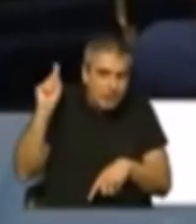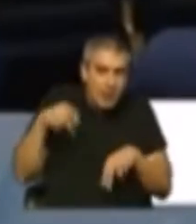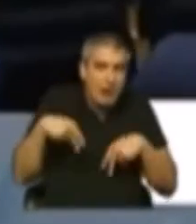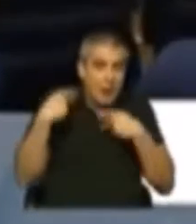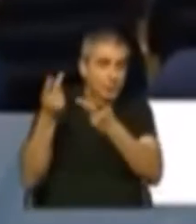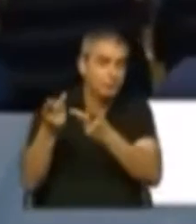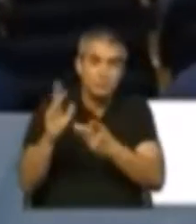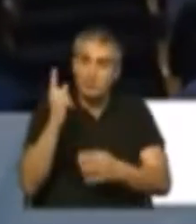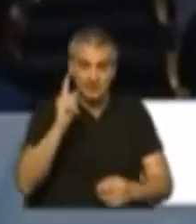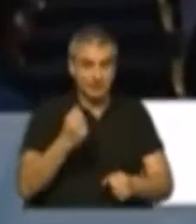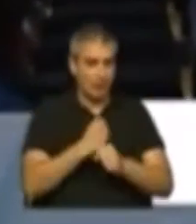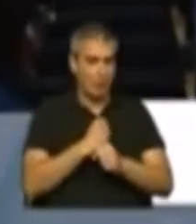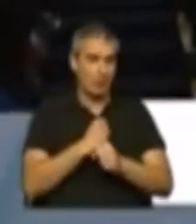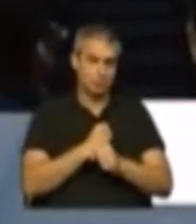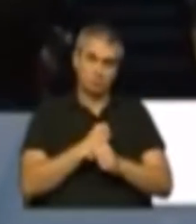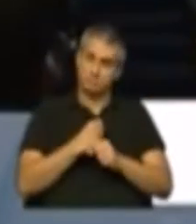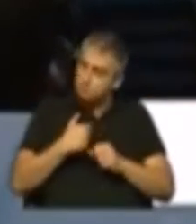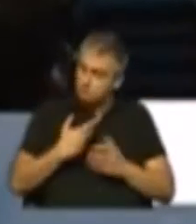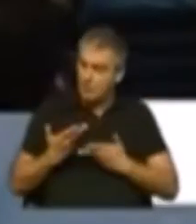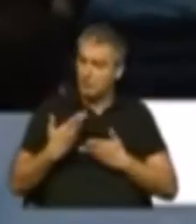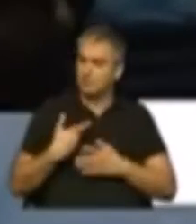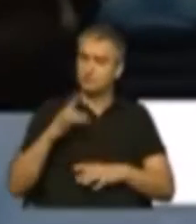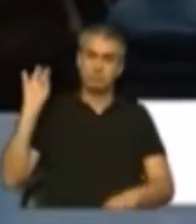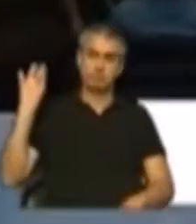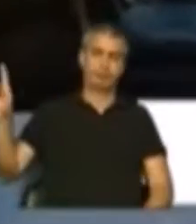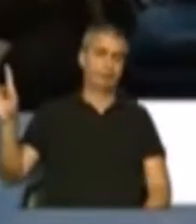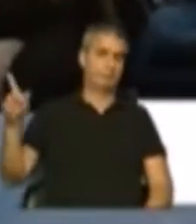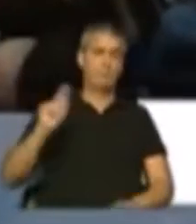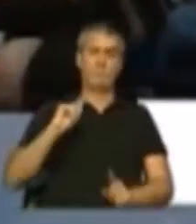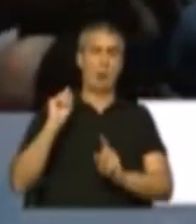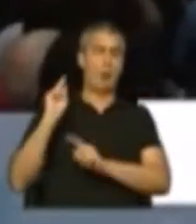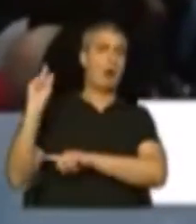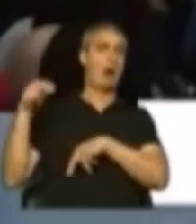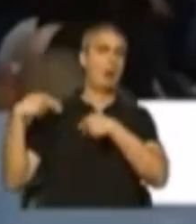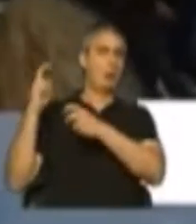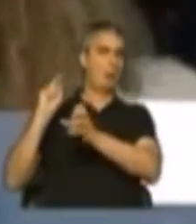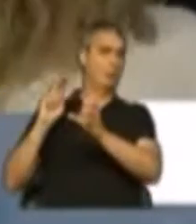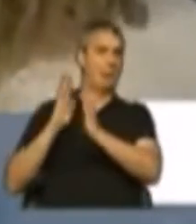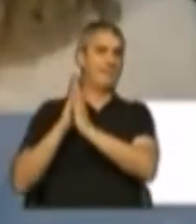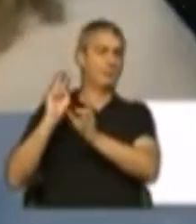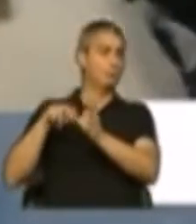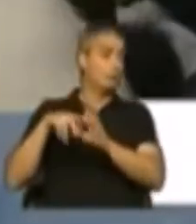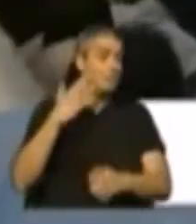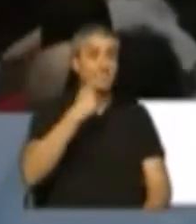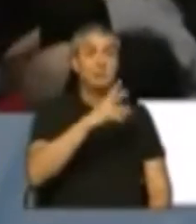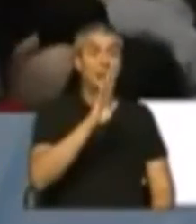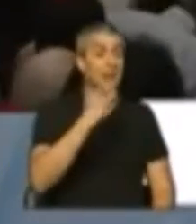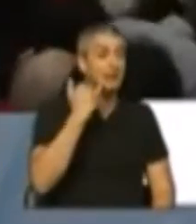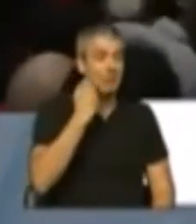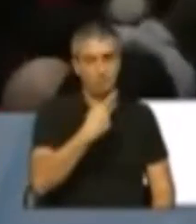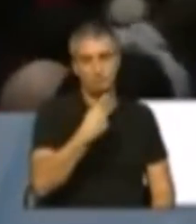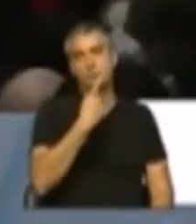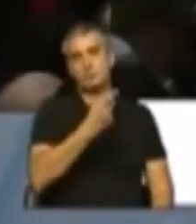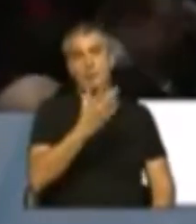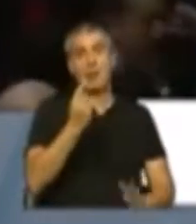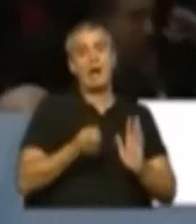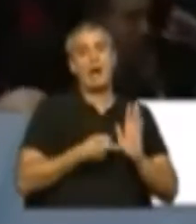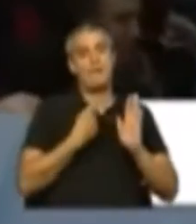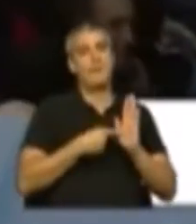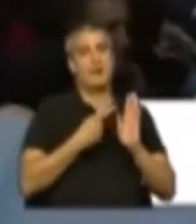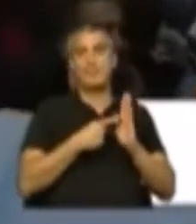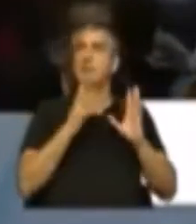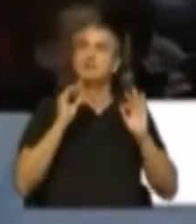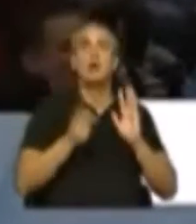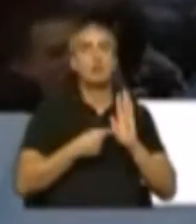כשמה שהיה צריך לעשות זה להתייחס להצעה בבוז קר. מאז הרצוג כל יום אומר כמה מאות פעמים או כמה